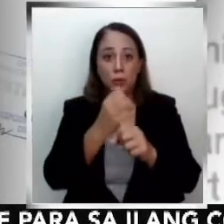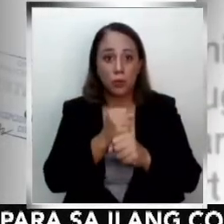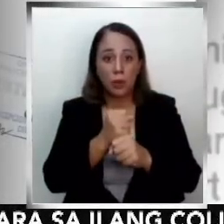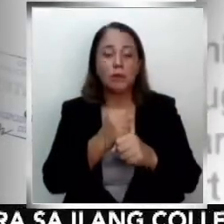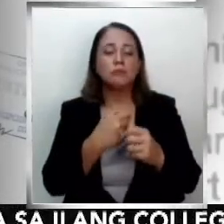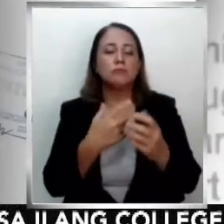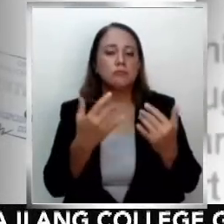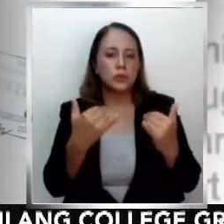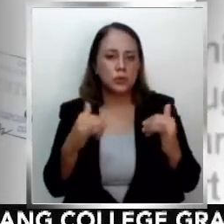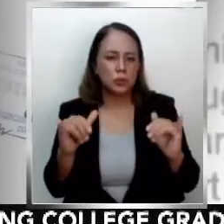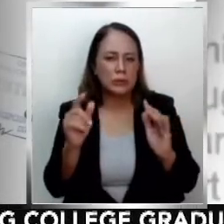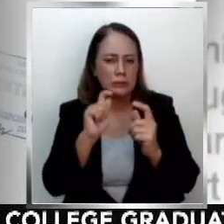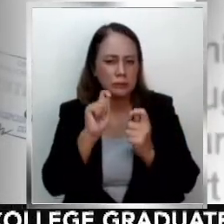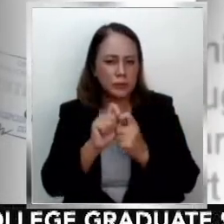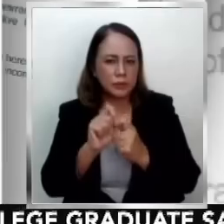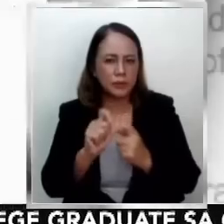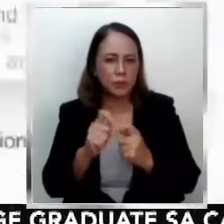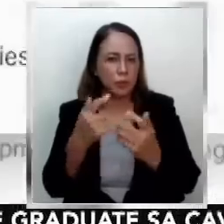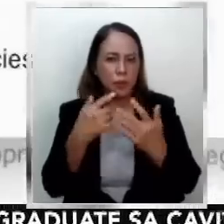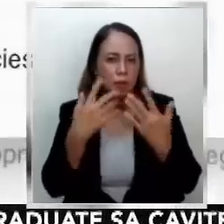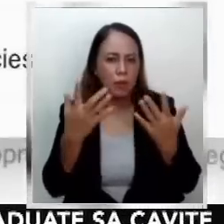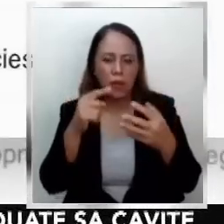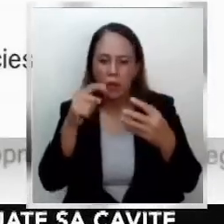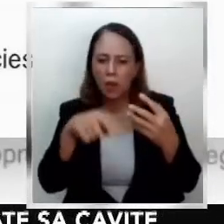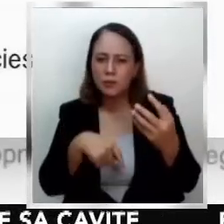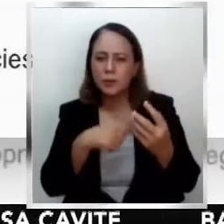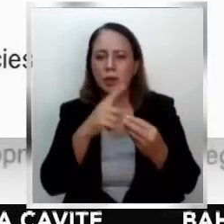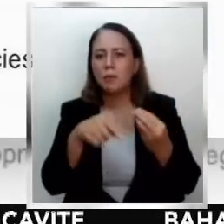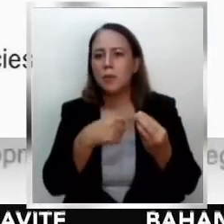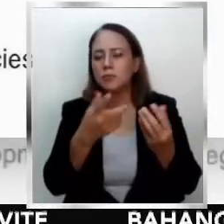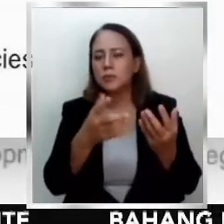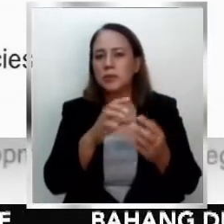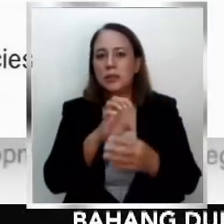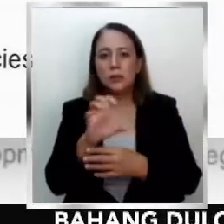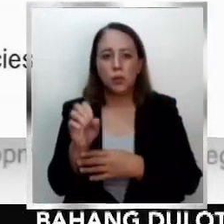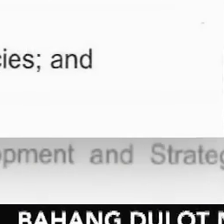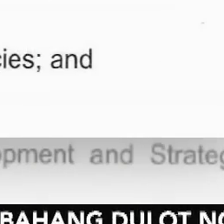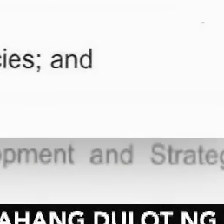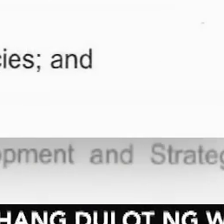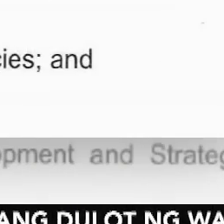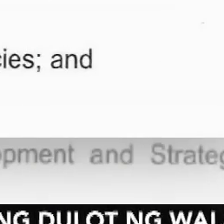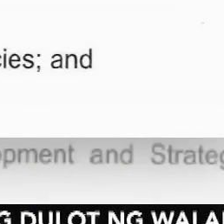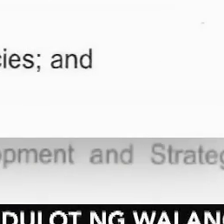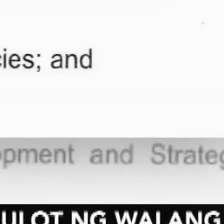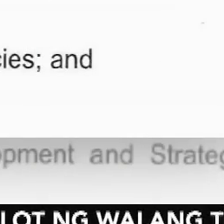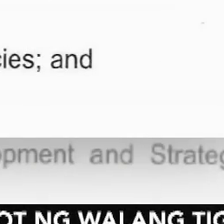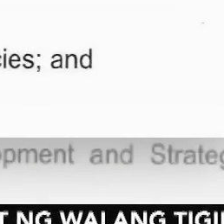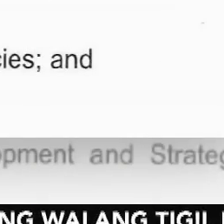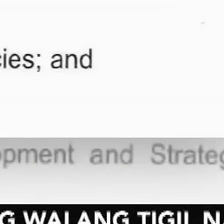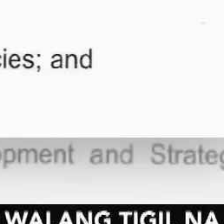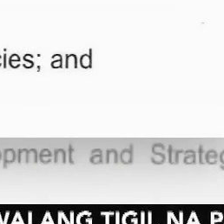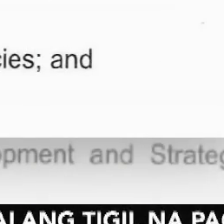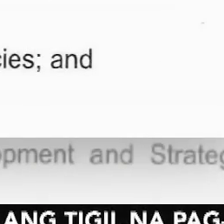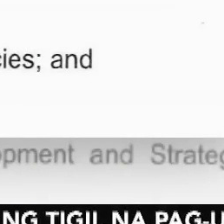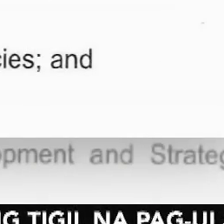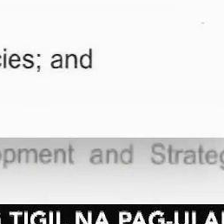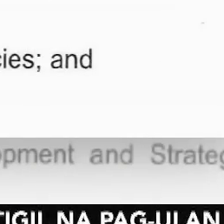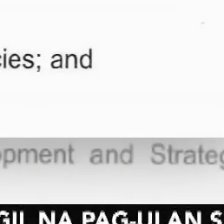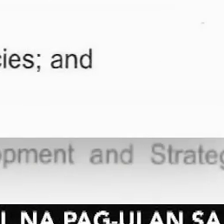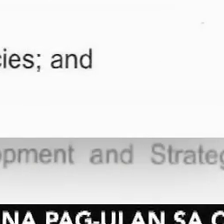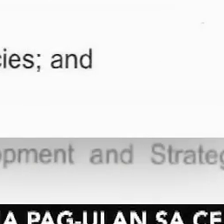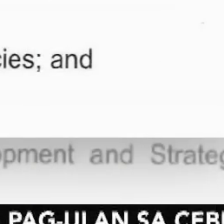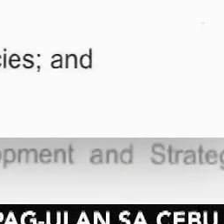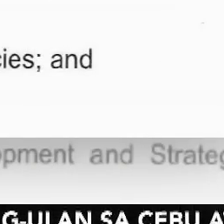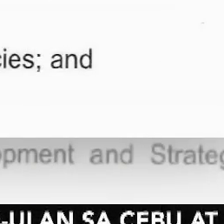ibang detalye ang palasyo tungkol sa EO. Sa parehong araw, inilabas din ang Executive Order No. 2. Sa bisa nito, binalasa at pinangalanan